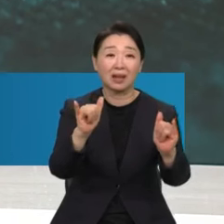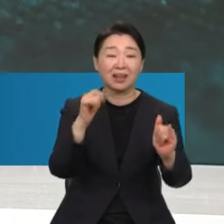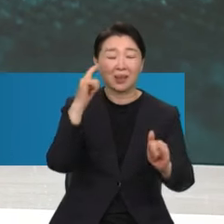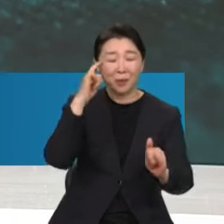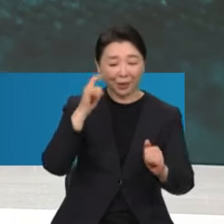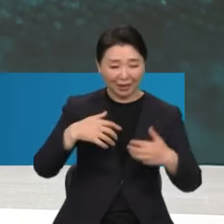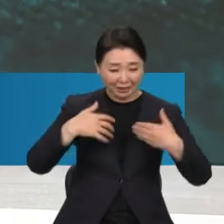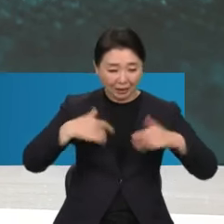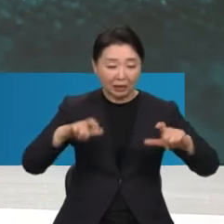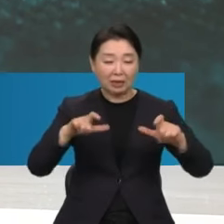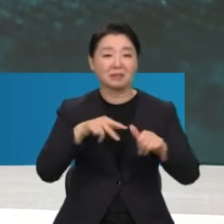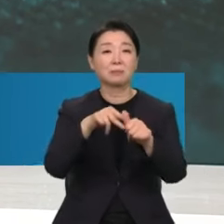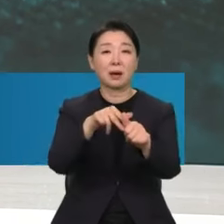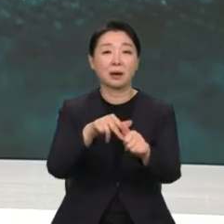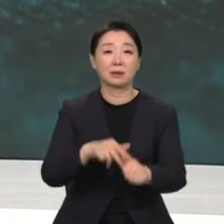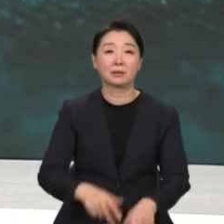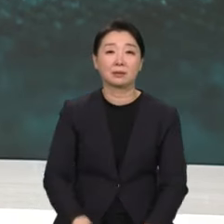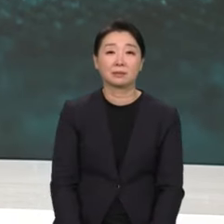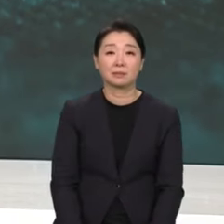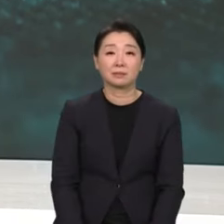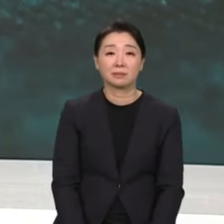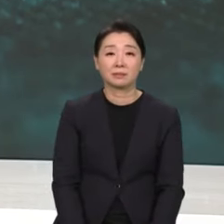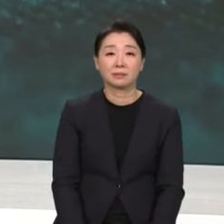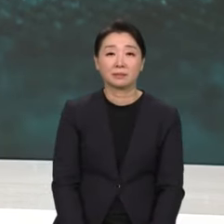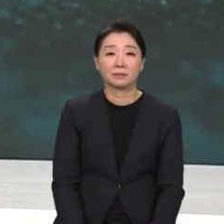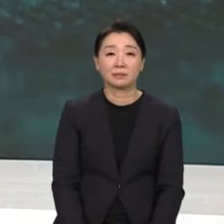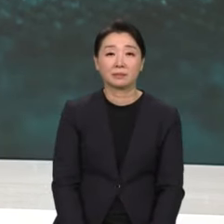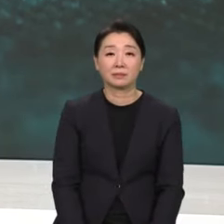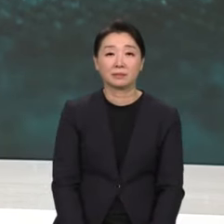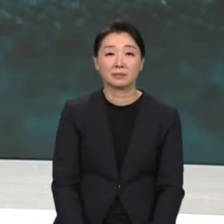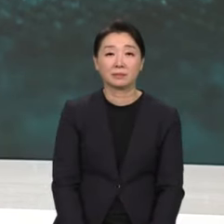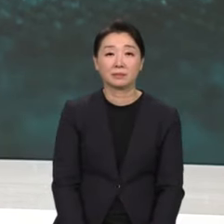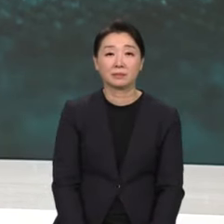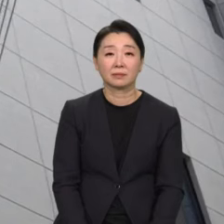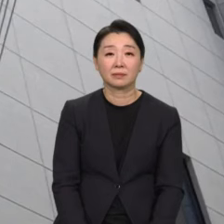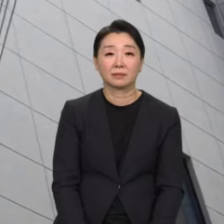지역에 공천하는 경향을 보였습니다. 이윤석 기자가 취재했습니다.